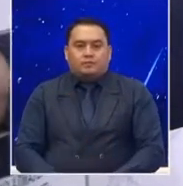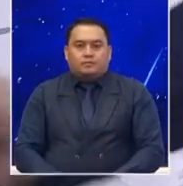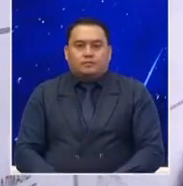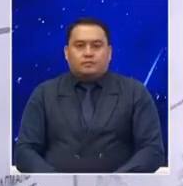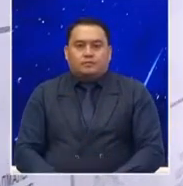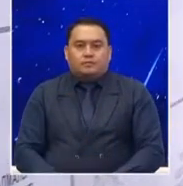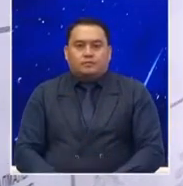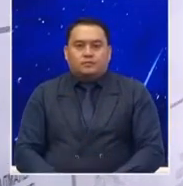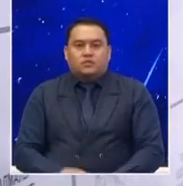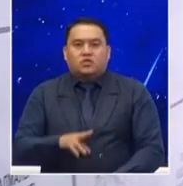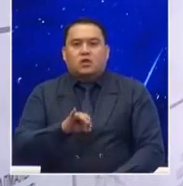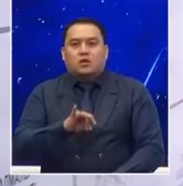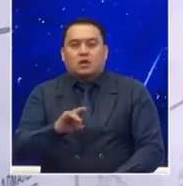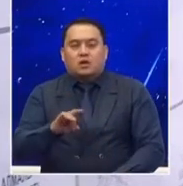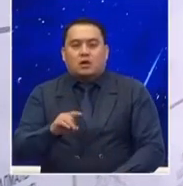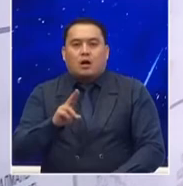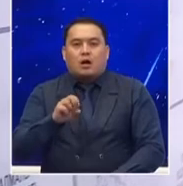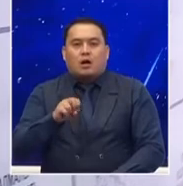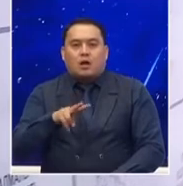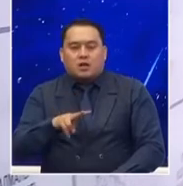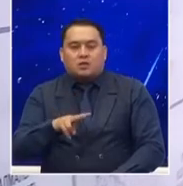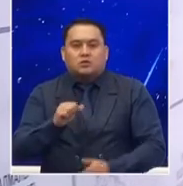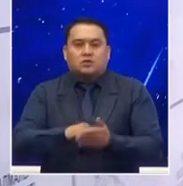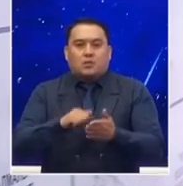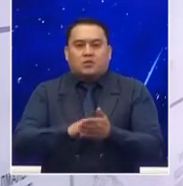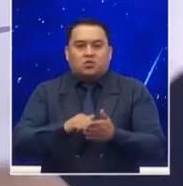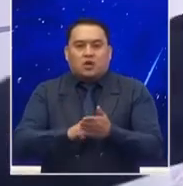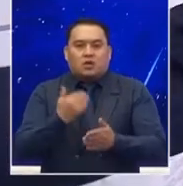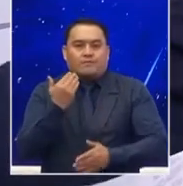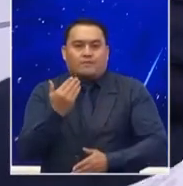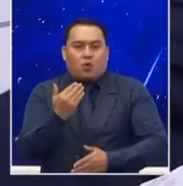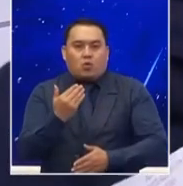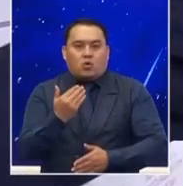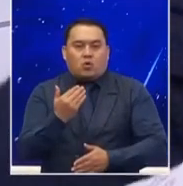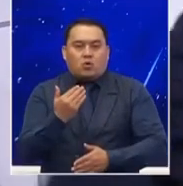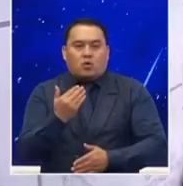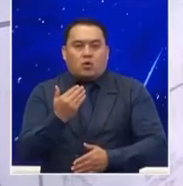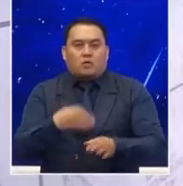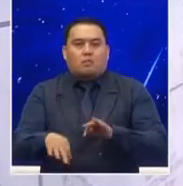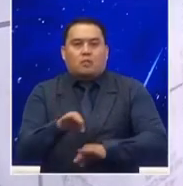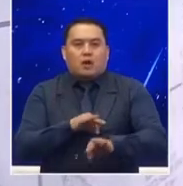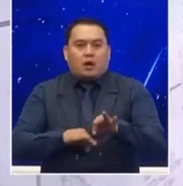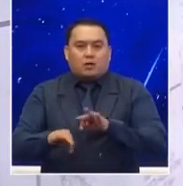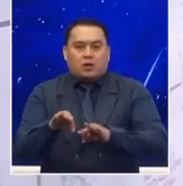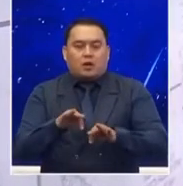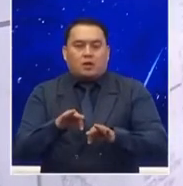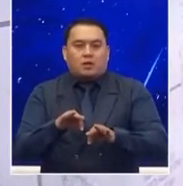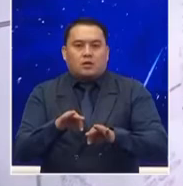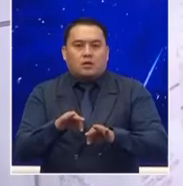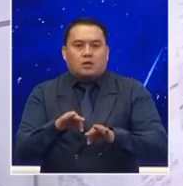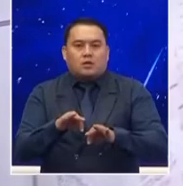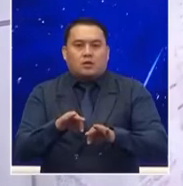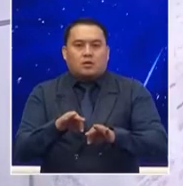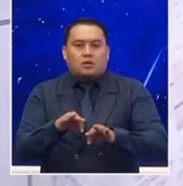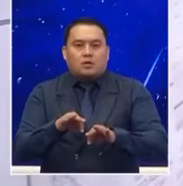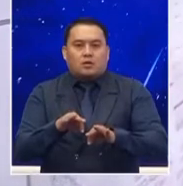Тағы да благоустройство жалайырдан бастап АКЛ-ға дейін жаңағы өзіңіздің замечаниеңіз бойынша жасаған проектіміз. Сол